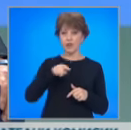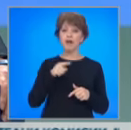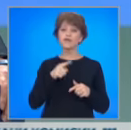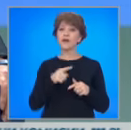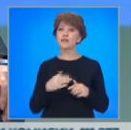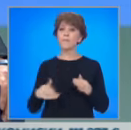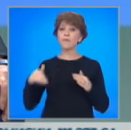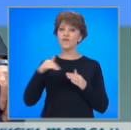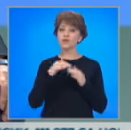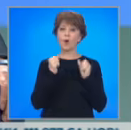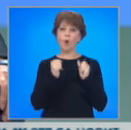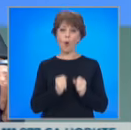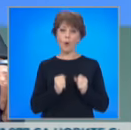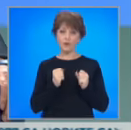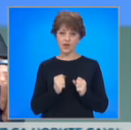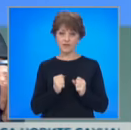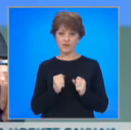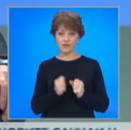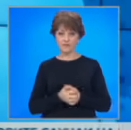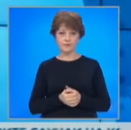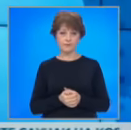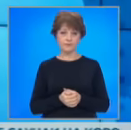по-високи очаквания от обявените през зимата.